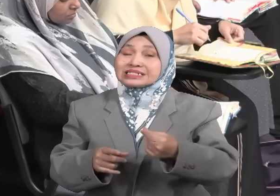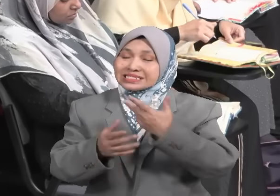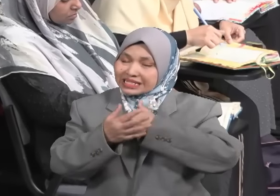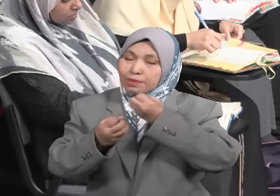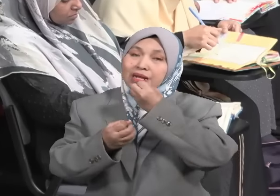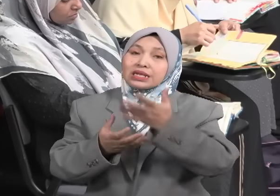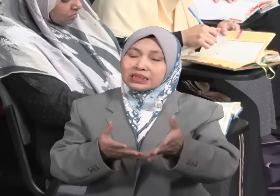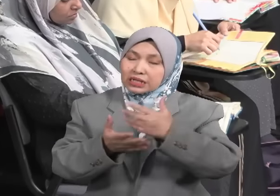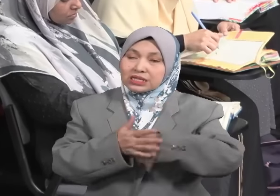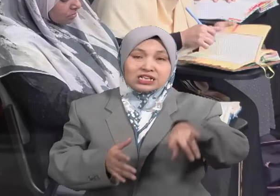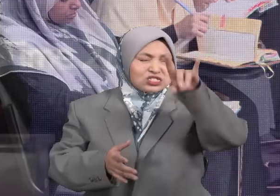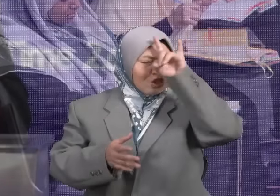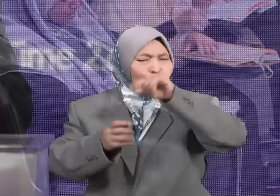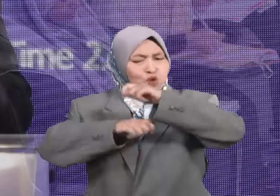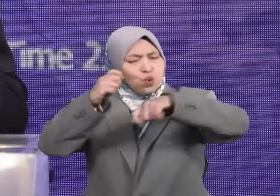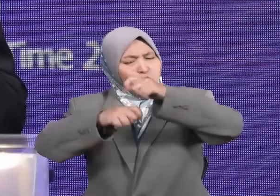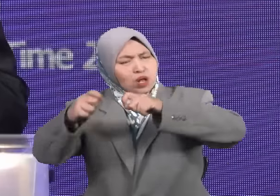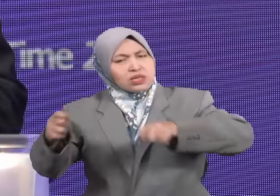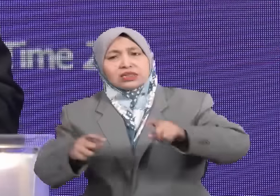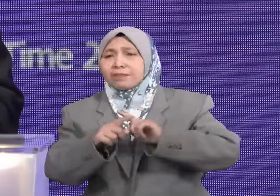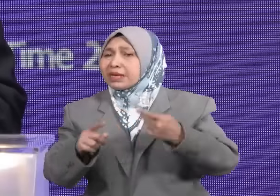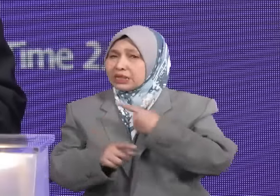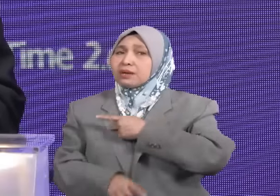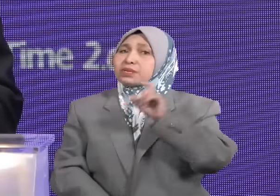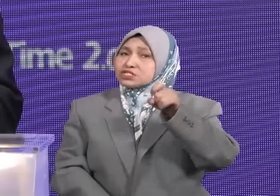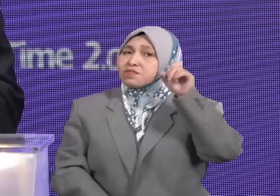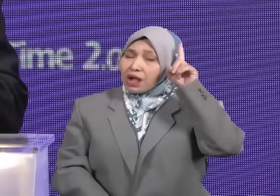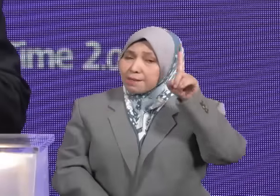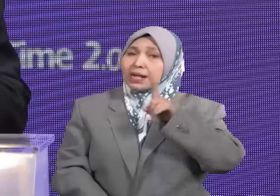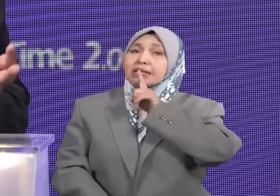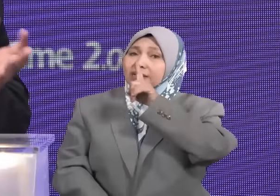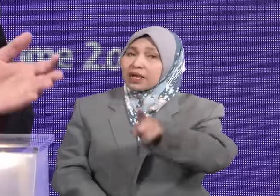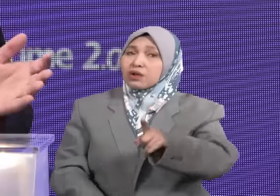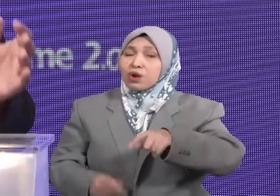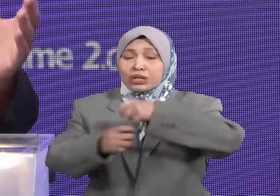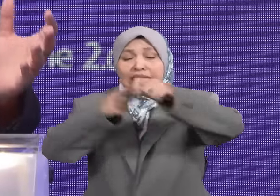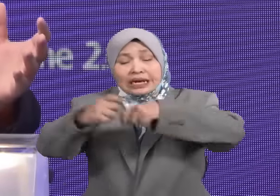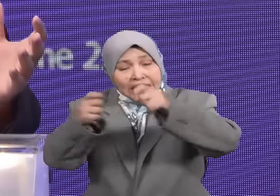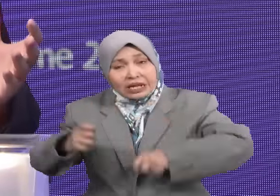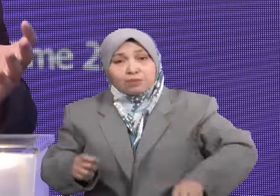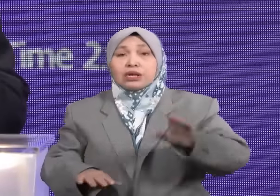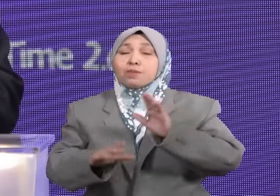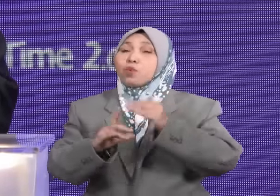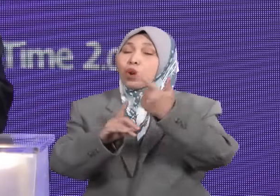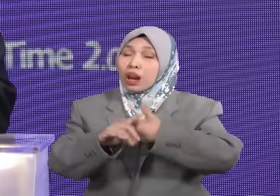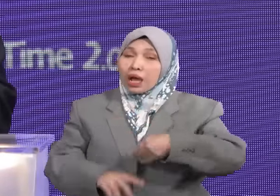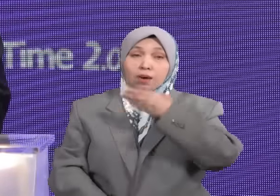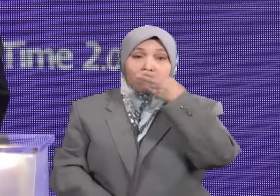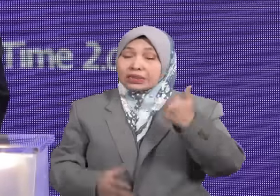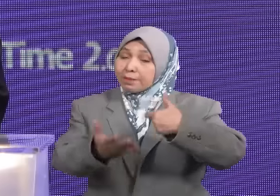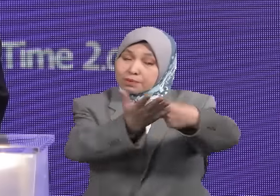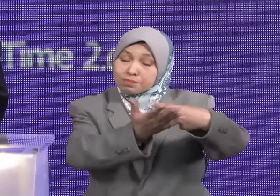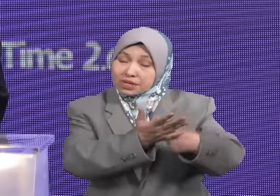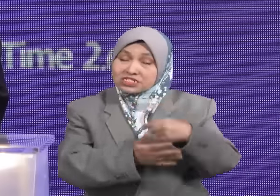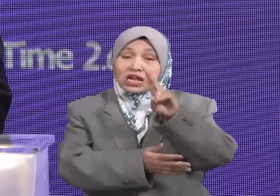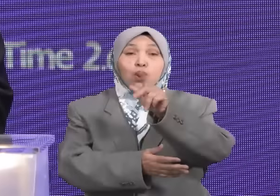tentang syaitan dirantai, Ustaz, ya. Tetapi kita kena faham juga, ya, hakikat kalau dirantai pun, ya, pada bulan Ramadan, perbincangan ulama